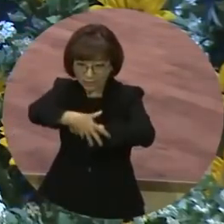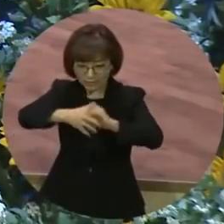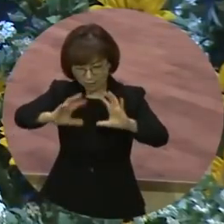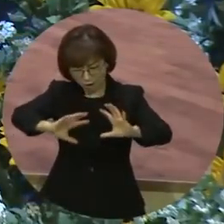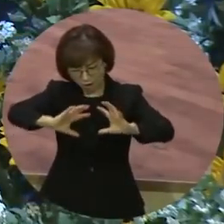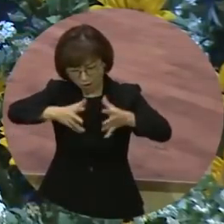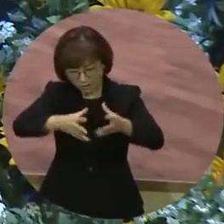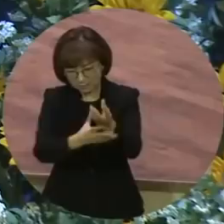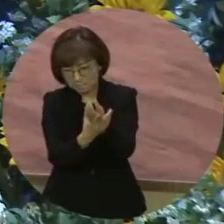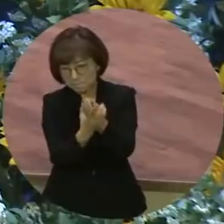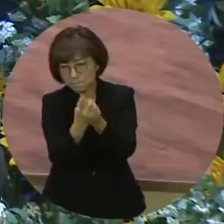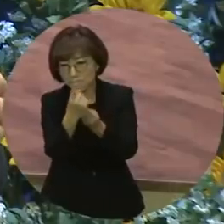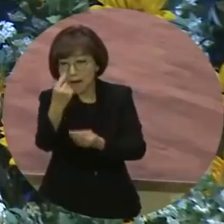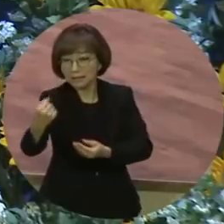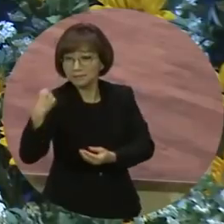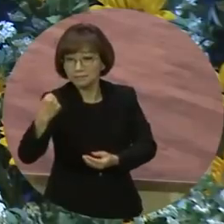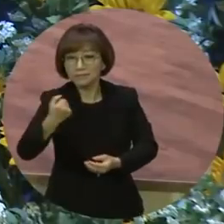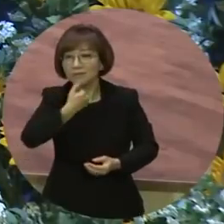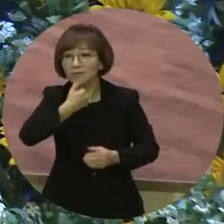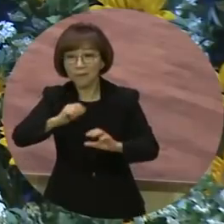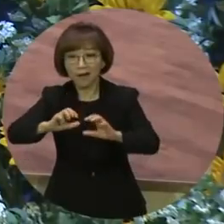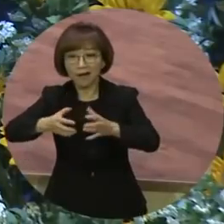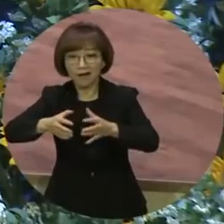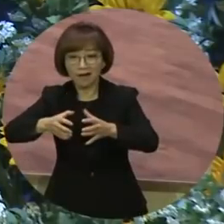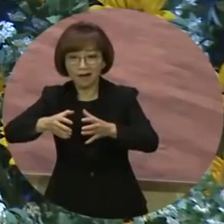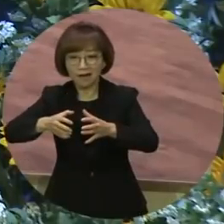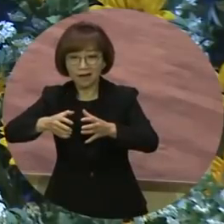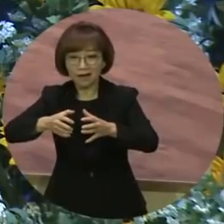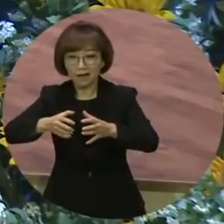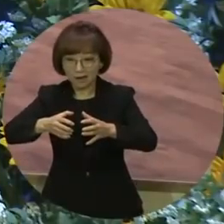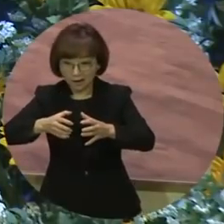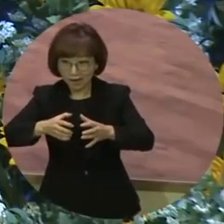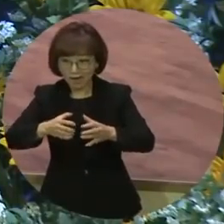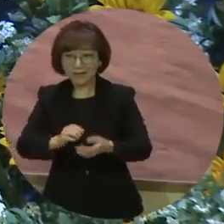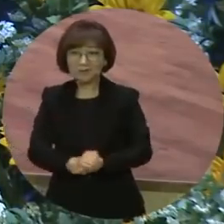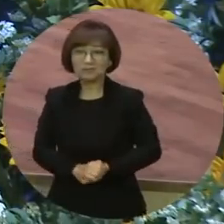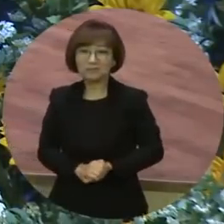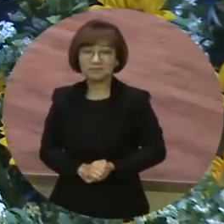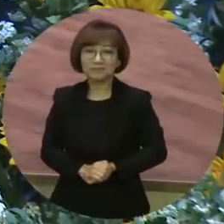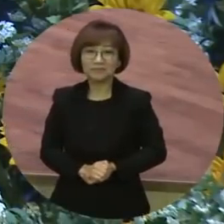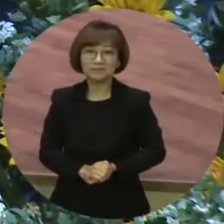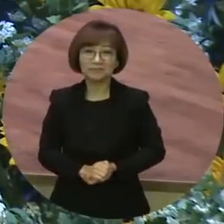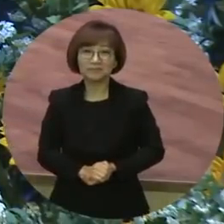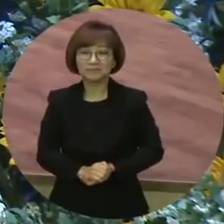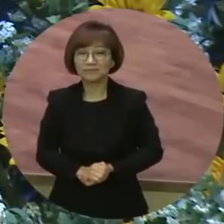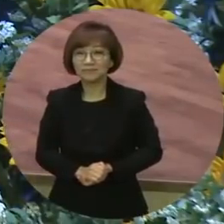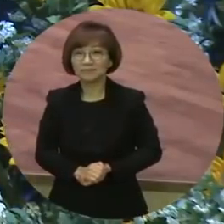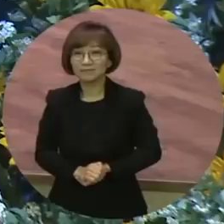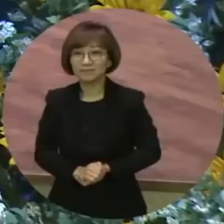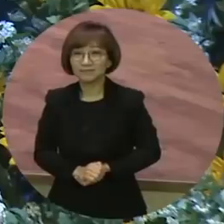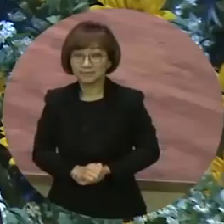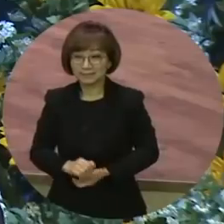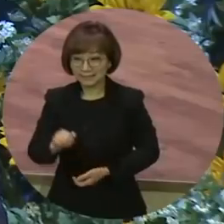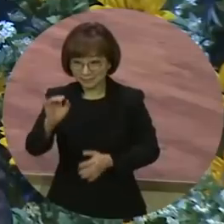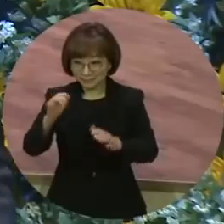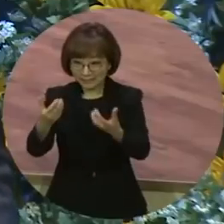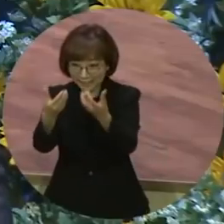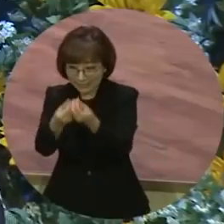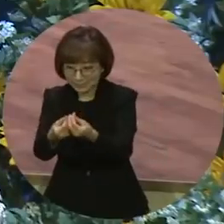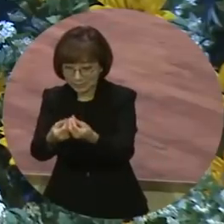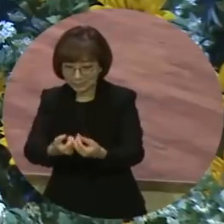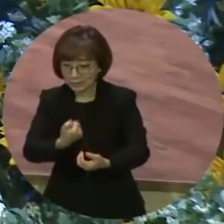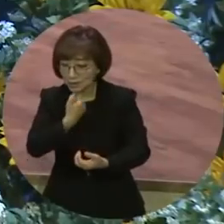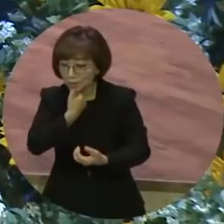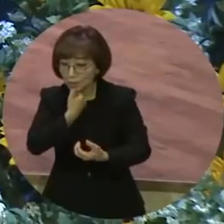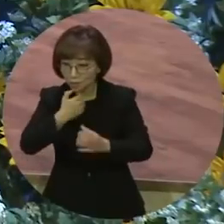그랬어요. 세계 모든 길은 로마로 통한다. 다시 말해서 로마의 모든